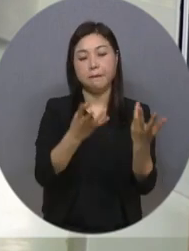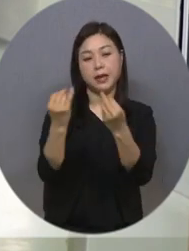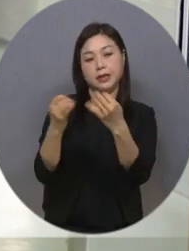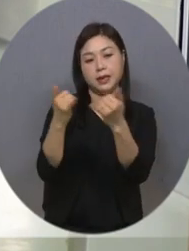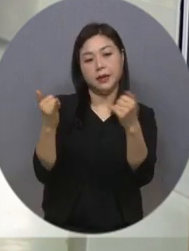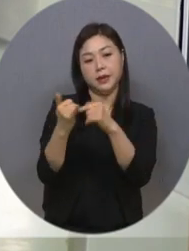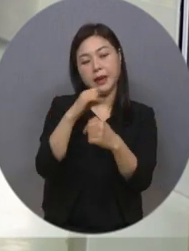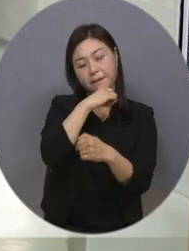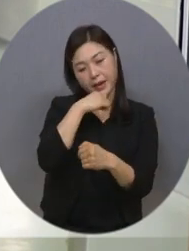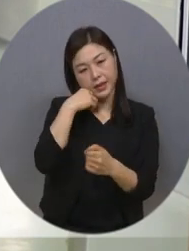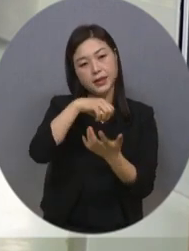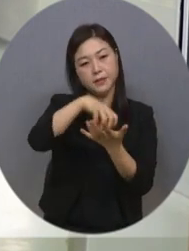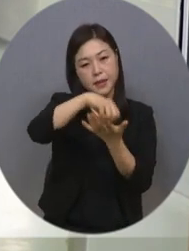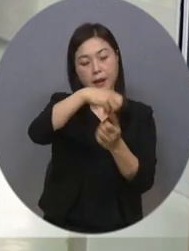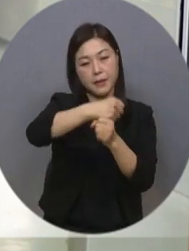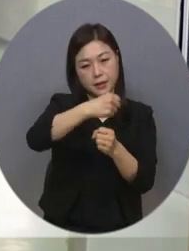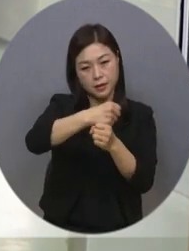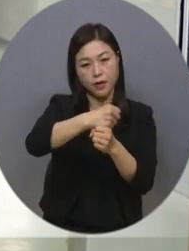사람들한테 많은